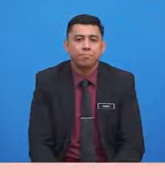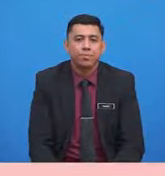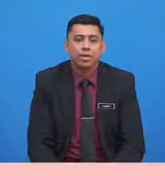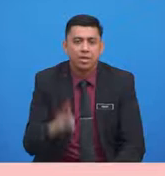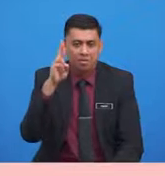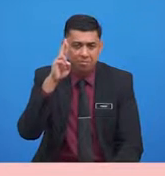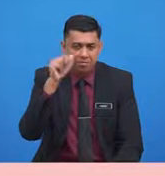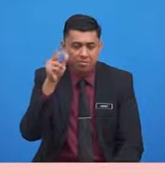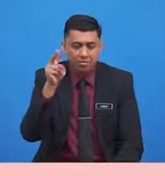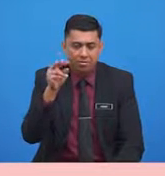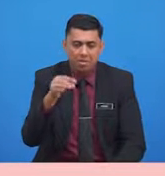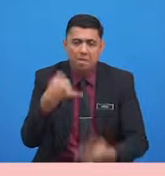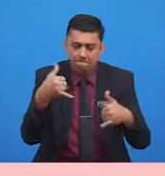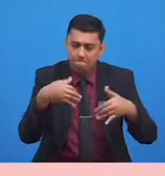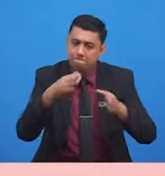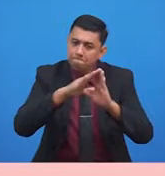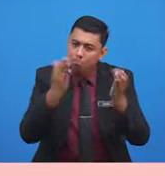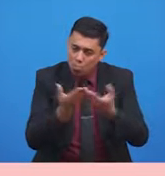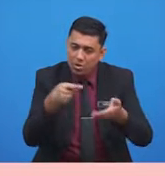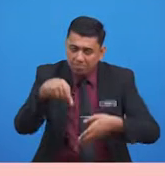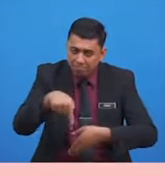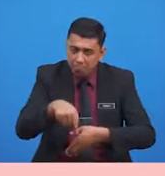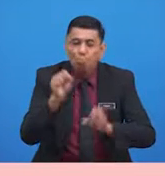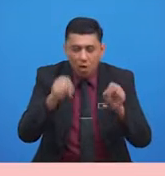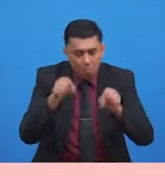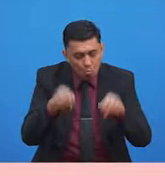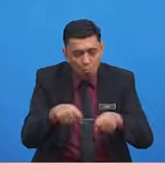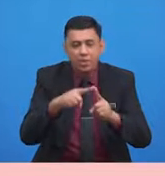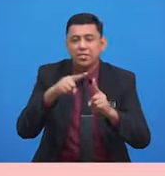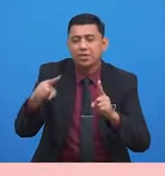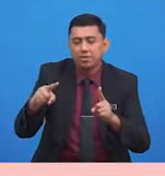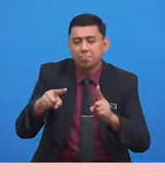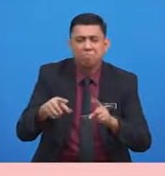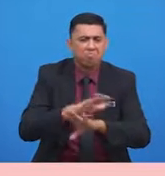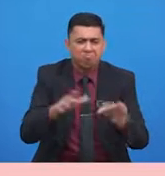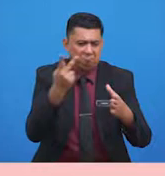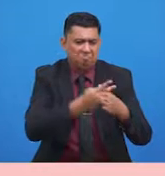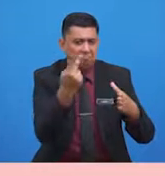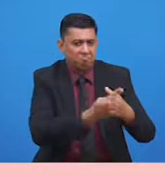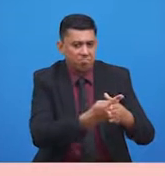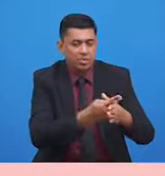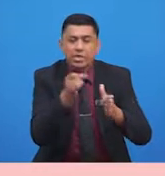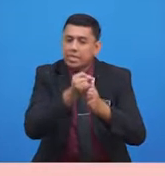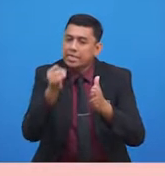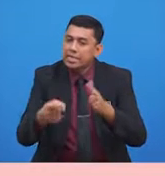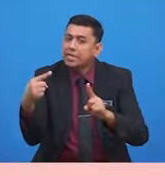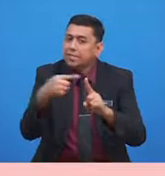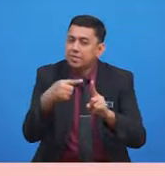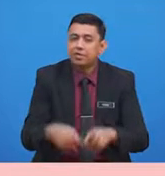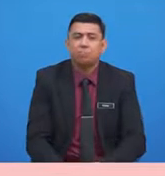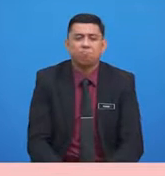Ravi, kita main bola di sini ya? Boleh-boleh. Tetapi tidak mengganggu jiran kita ke?